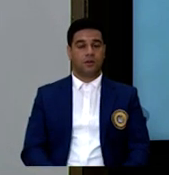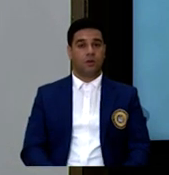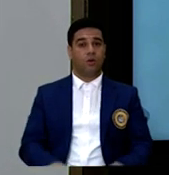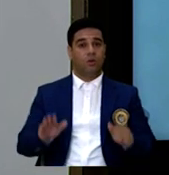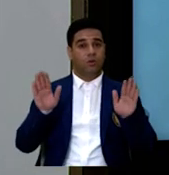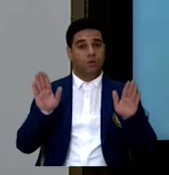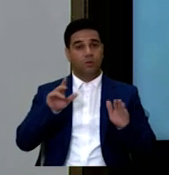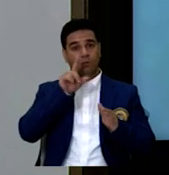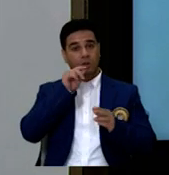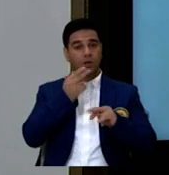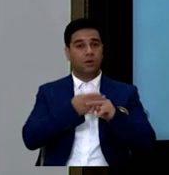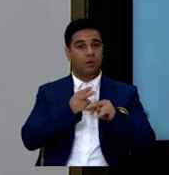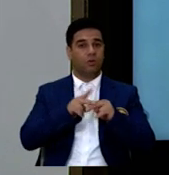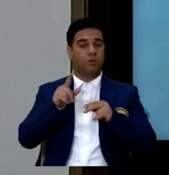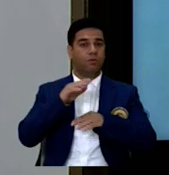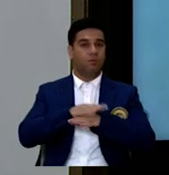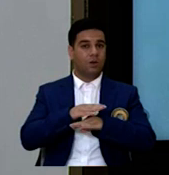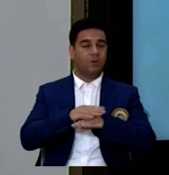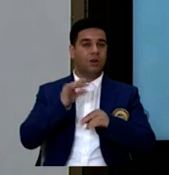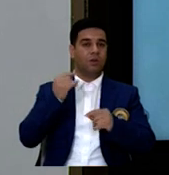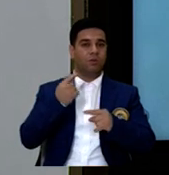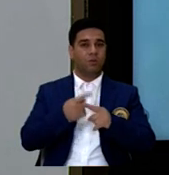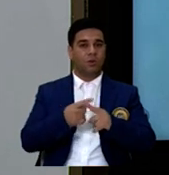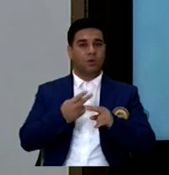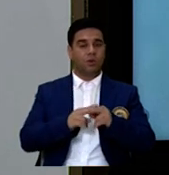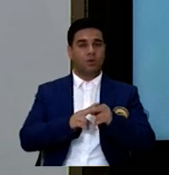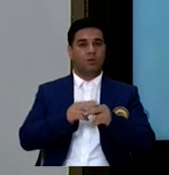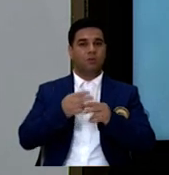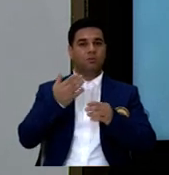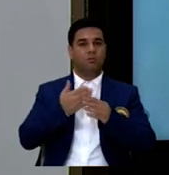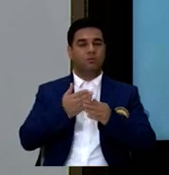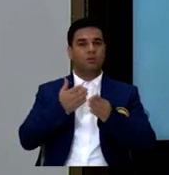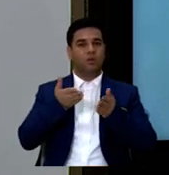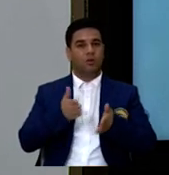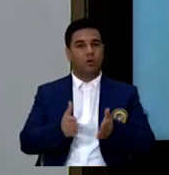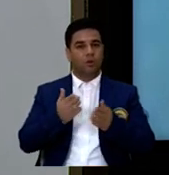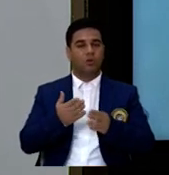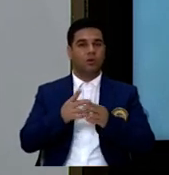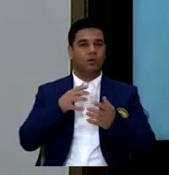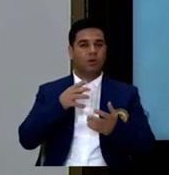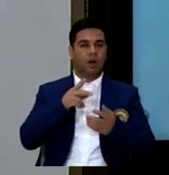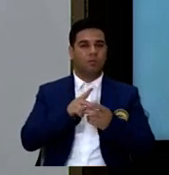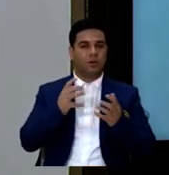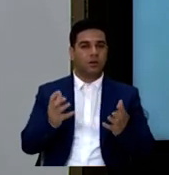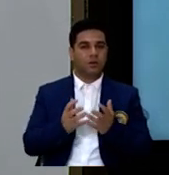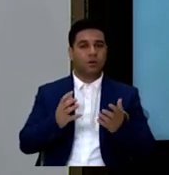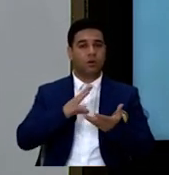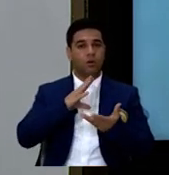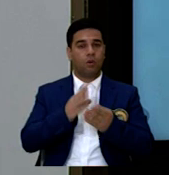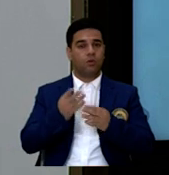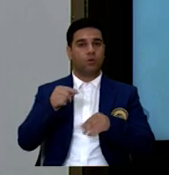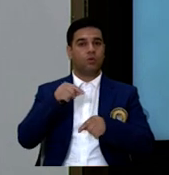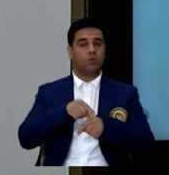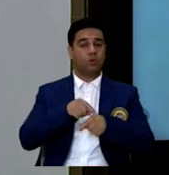Qushlarda esa xulq-atvorning murakkablashuvi, nasl uchun qayg'urishi instinkti bo'lganligi uchun ularning